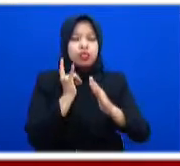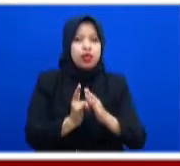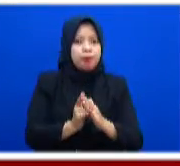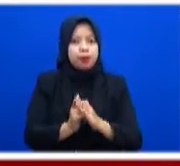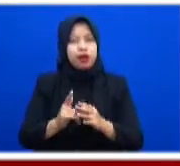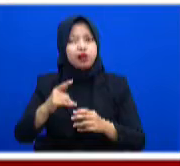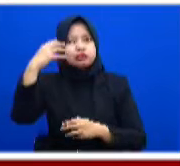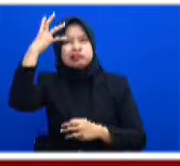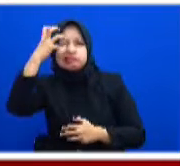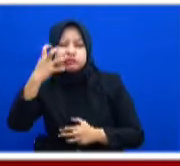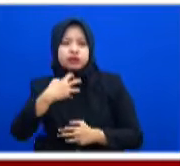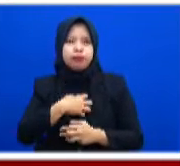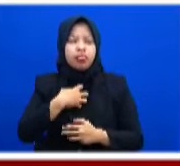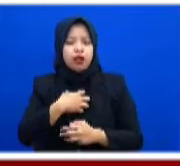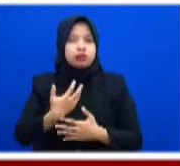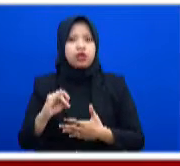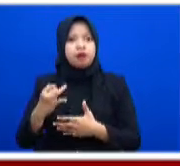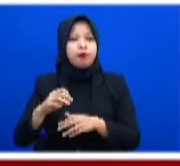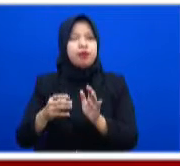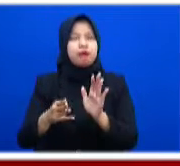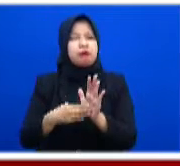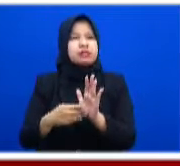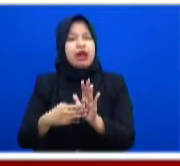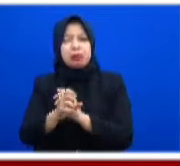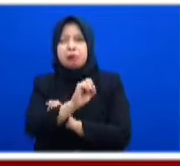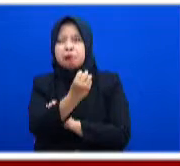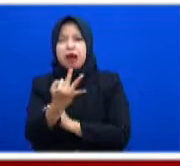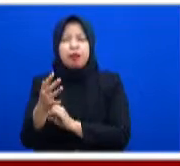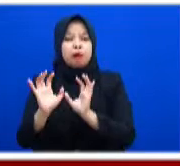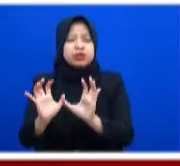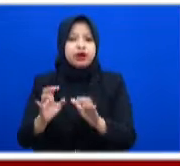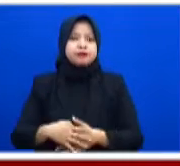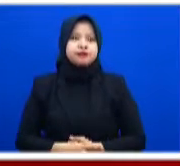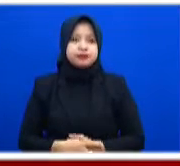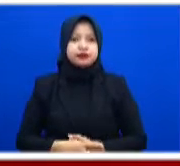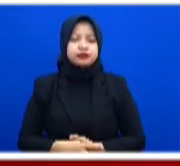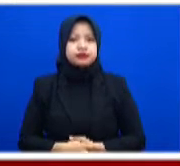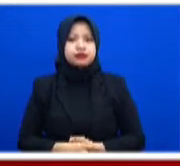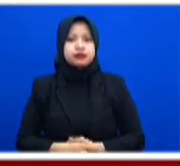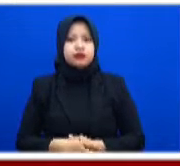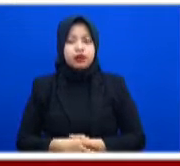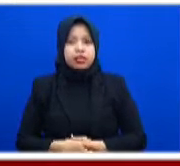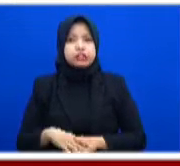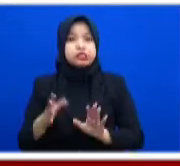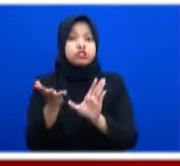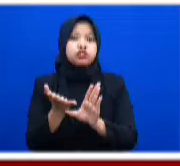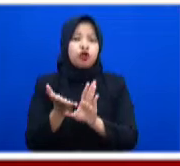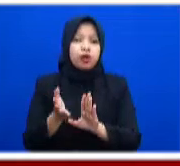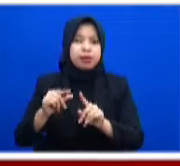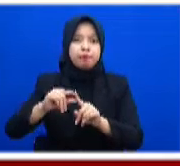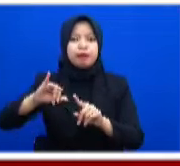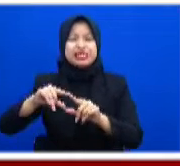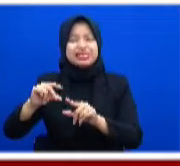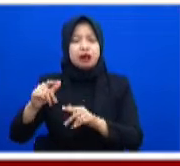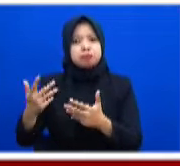seolah-olah terkerangkeng gitu. Jadi ada banyak sekali faktor. Nah, bagaimana saya sebagai pribadi atau pelajar psikologi melihatnya, sebenarnya ya, di satu sisi ini